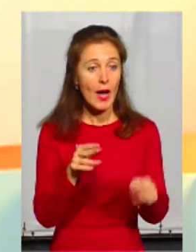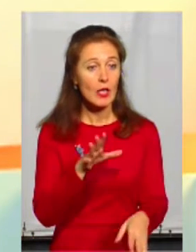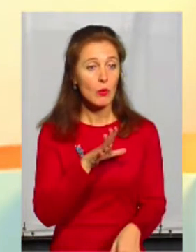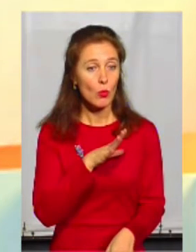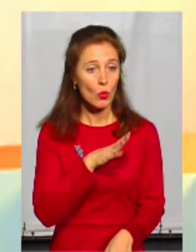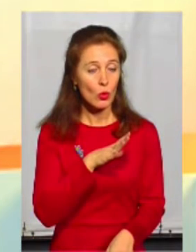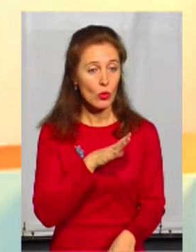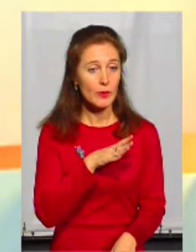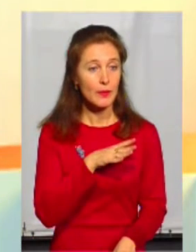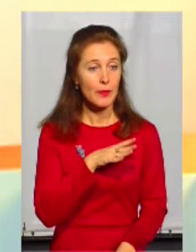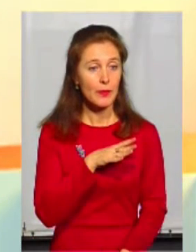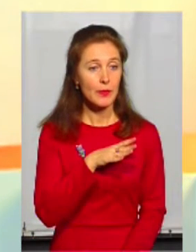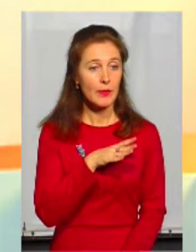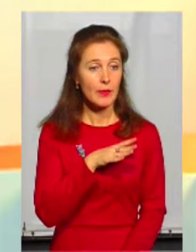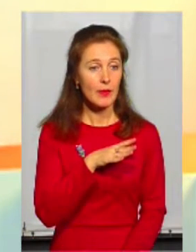було